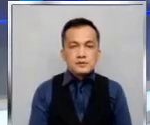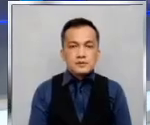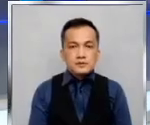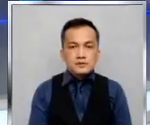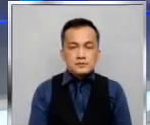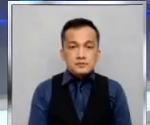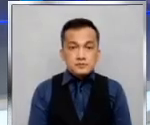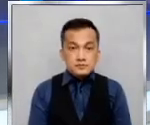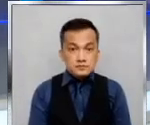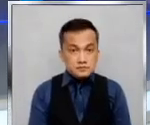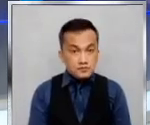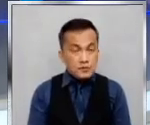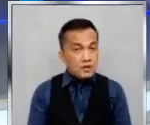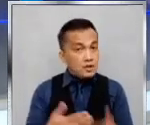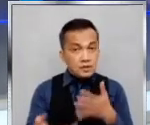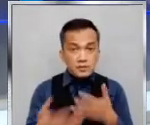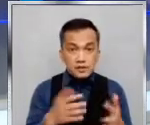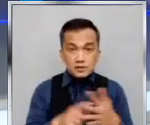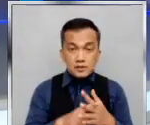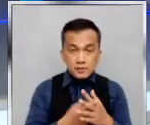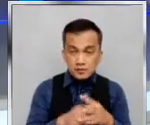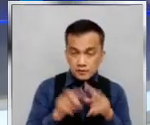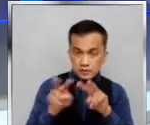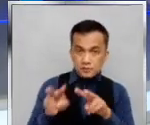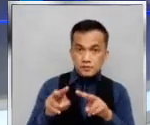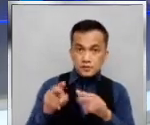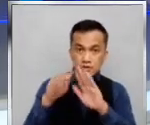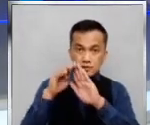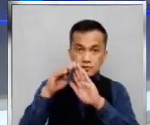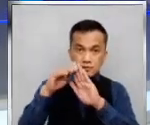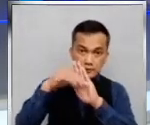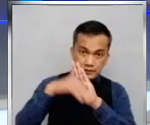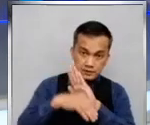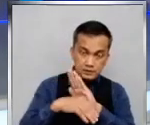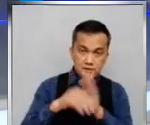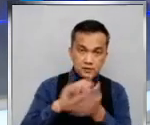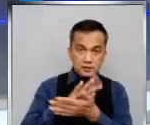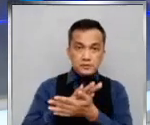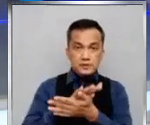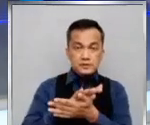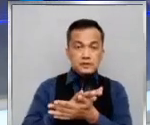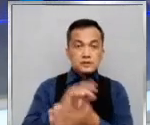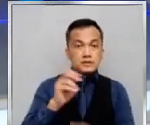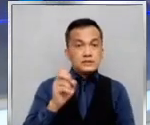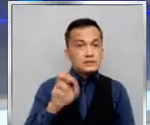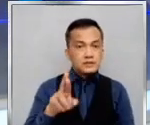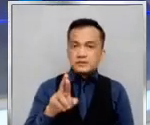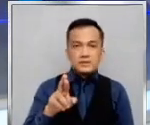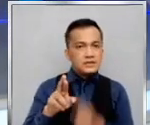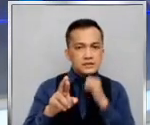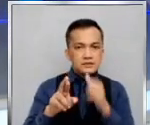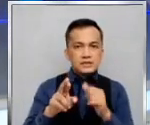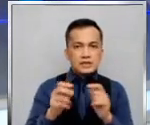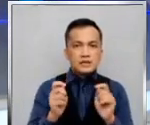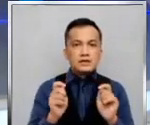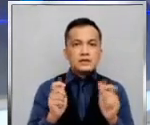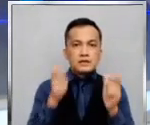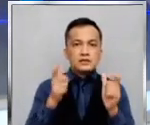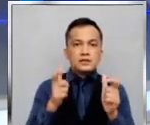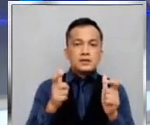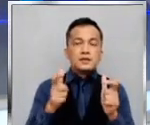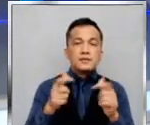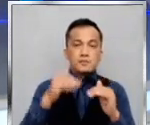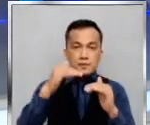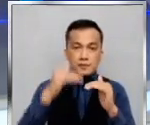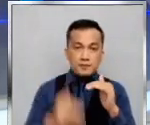Kahit para magsimulang makakita ng pagbaba ng kaso ng COVID-19 sa Metro Manila, hindi raw agad bababa ang bilang ng mga na-admit sa mga ospital, sabi